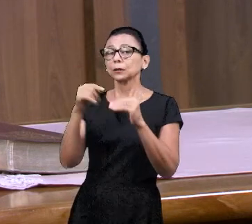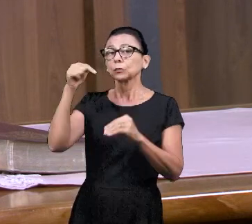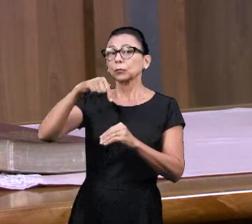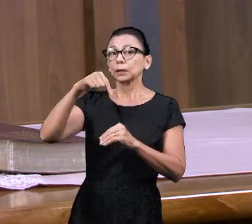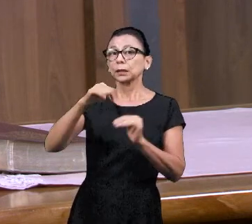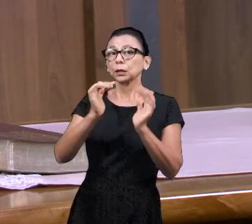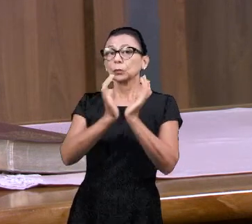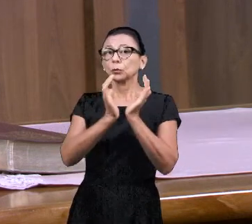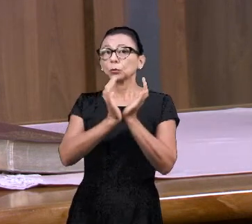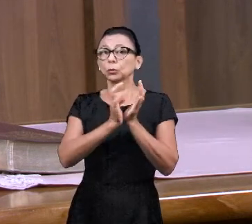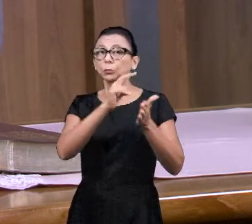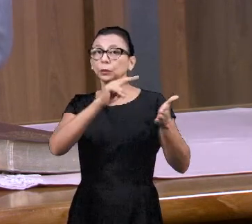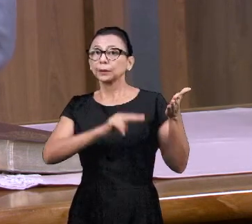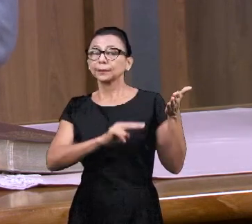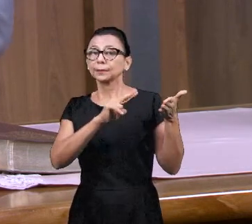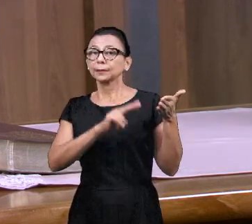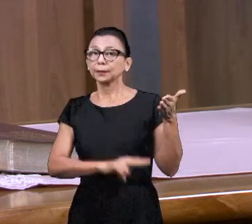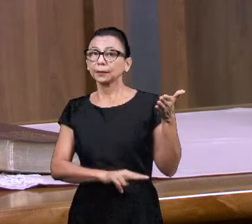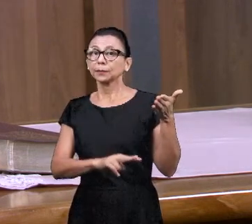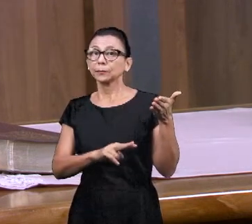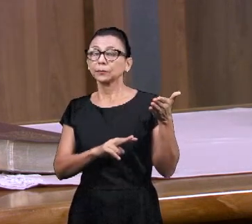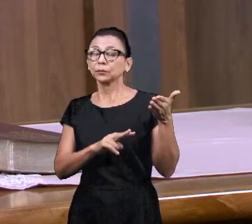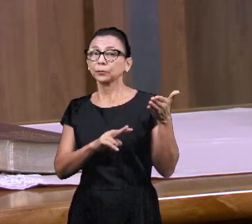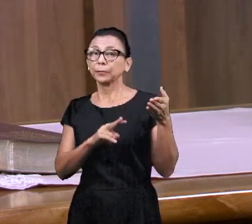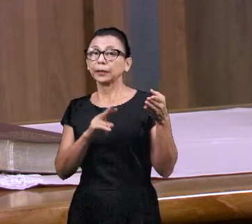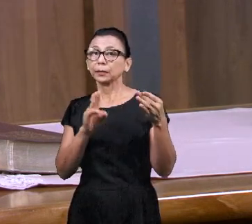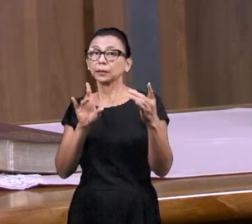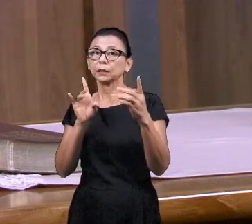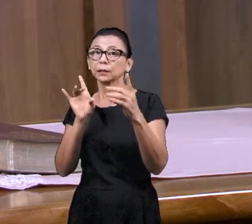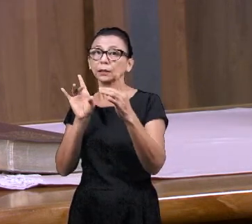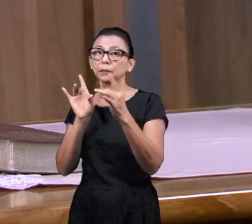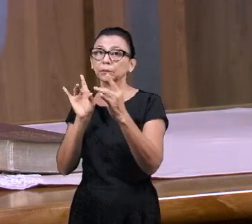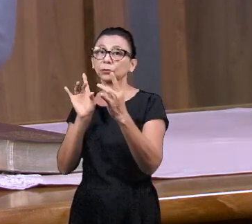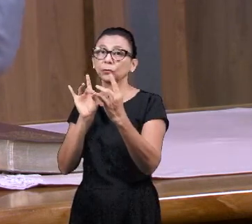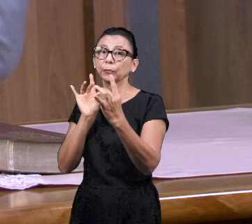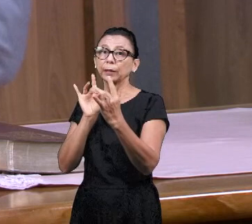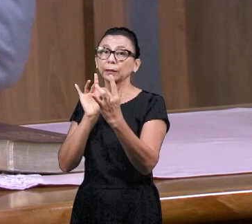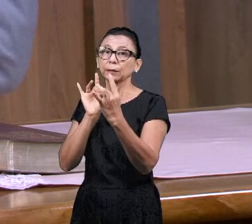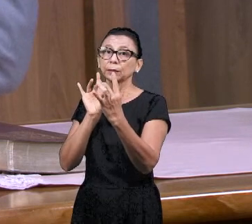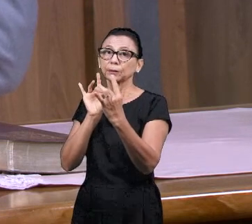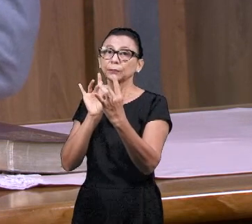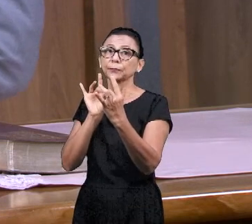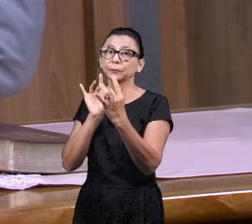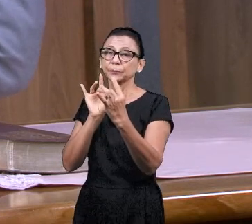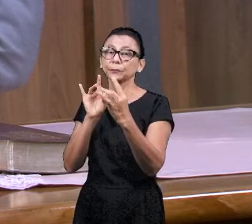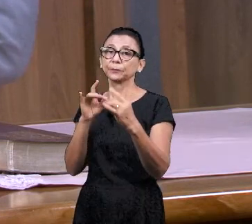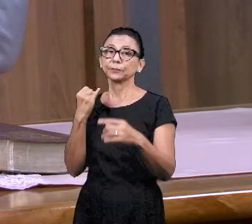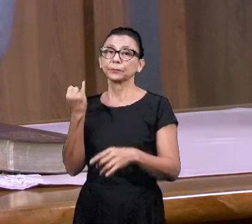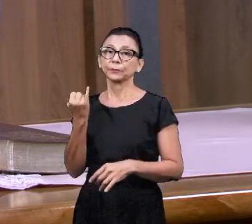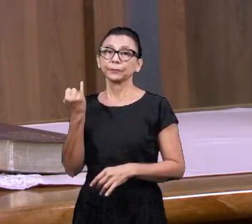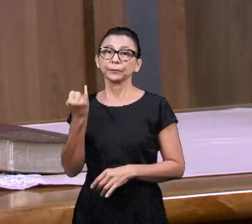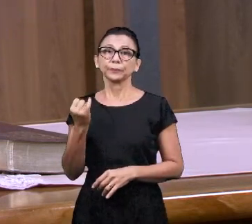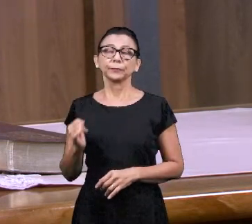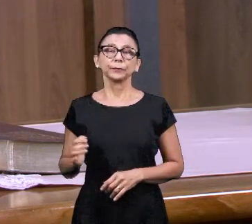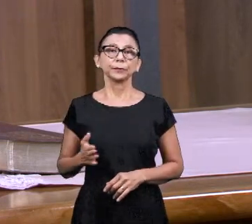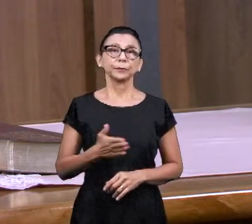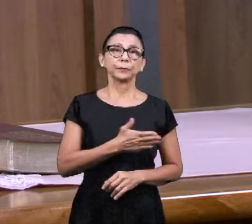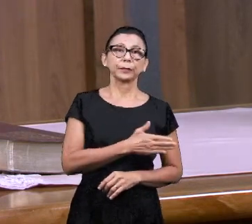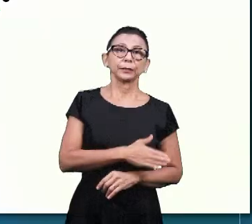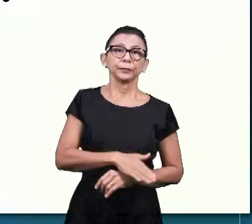condition de lire tout ça et apporter le retour. Donc, c'est pour ça que l'on demande aux frères et sœurs d'être